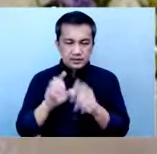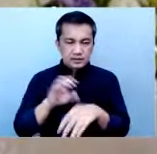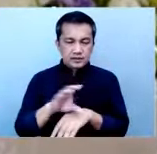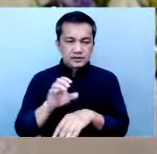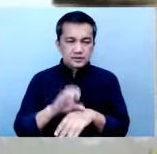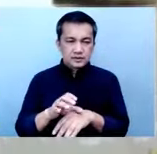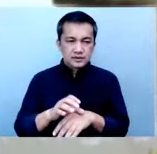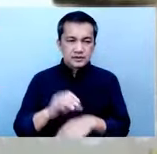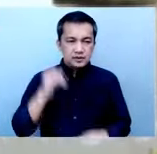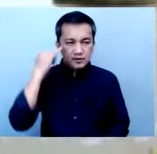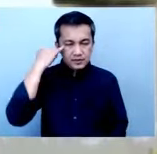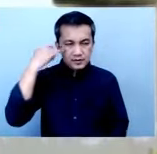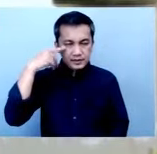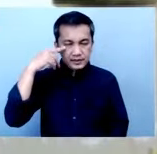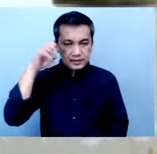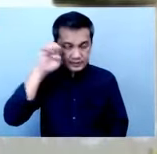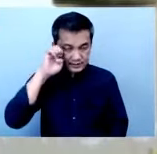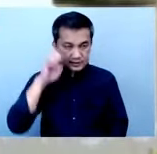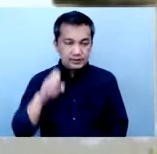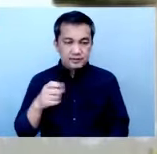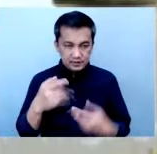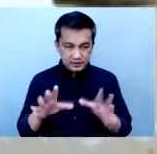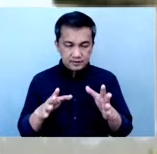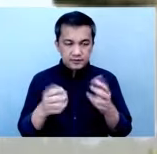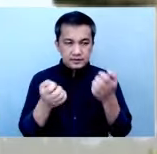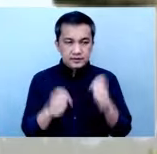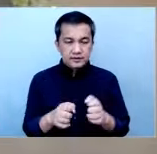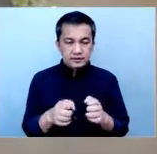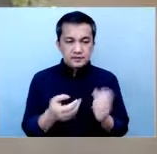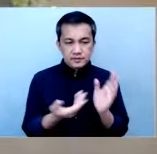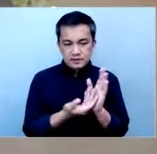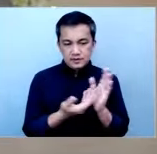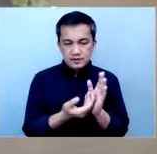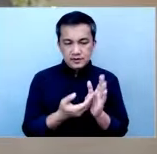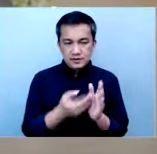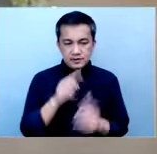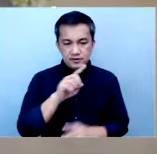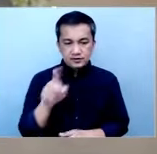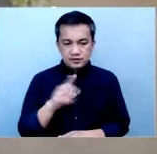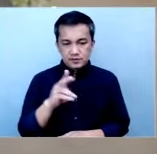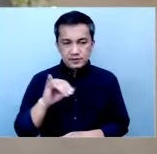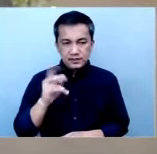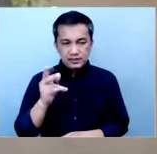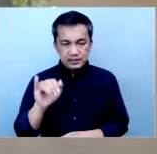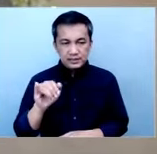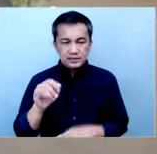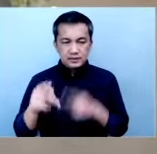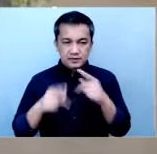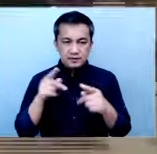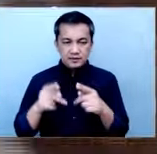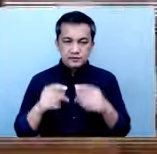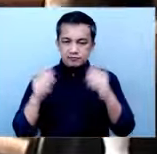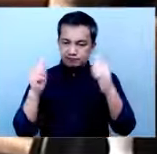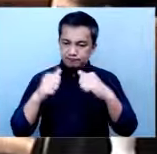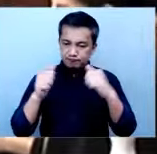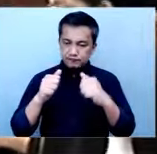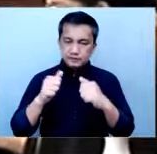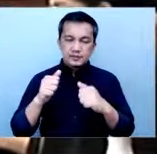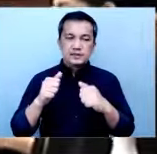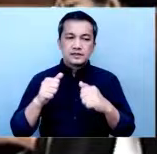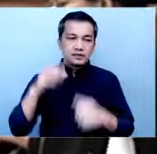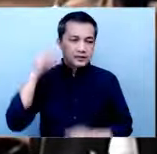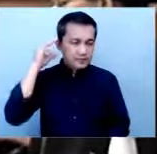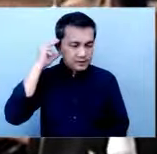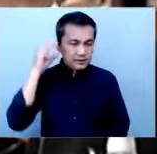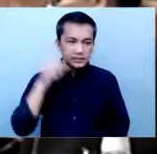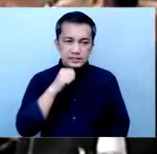Ponce Enrile. Pagkatapos ng event, ipinagmalaki ni Zubiri sa media na nagkasundo na sila ni Romualdez. Hindi raw